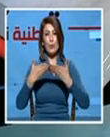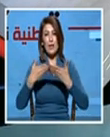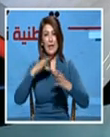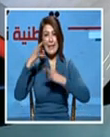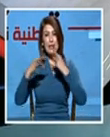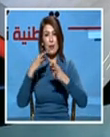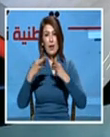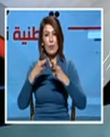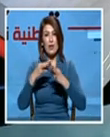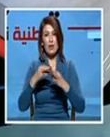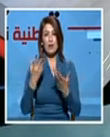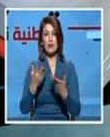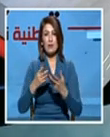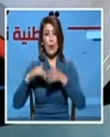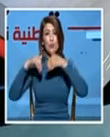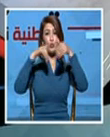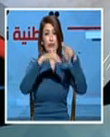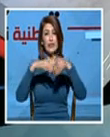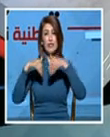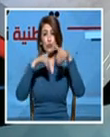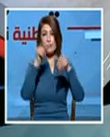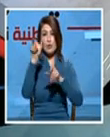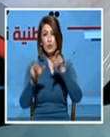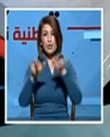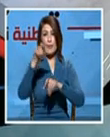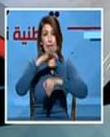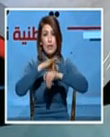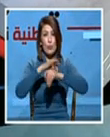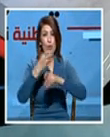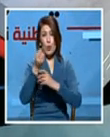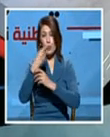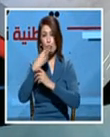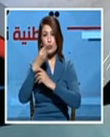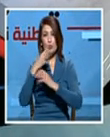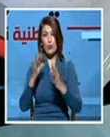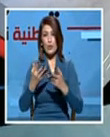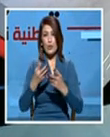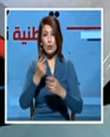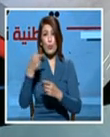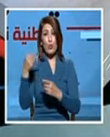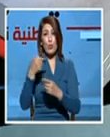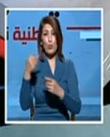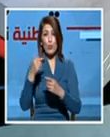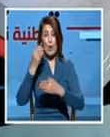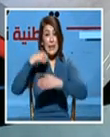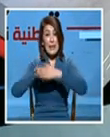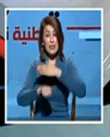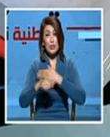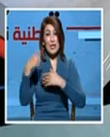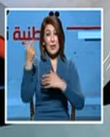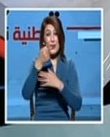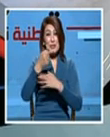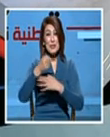بيا تكمل تعالج كيما كانت قبل وتسال كيما تسال وتتحصل على موانع الحمد ما كانش باش نلقاو بوم بعد الكوفيد بوم